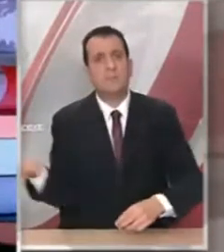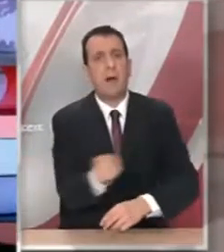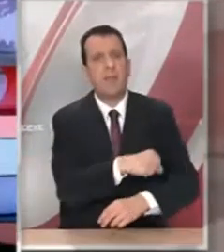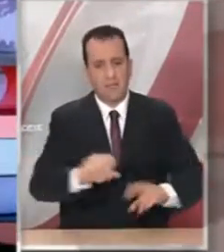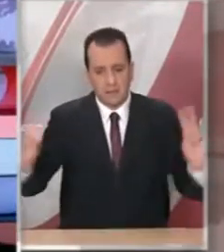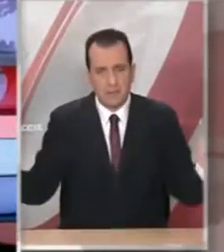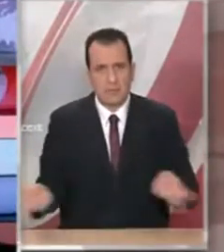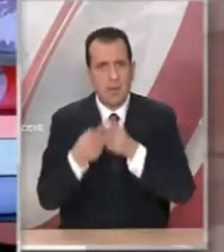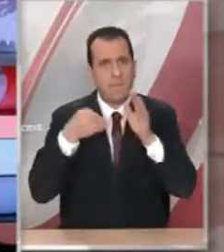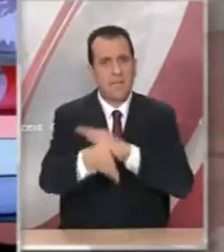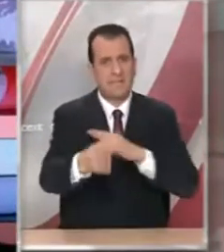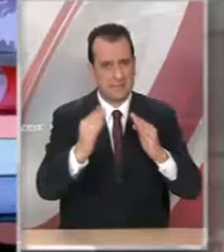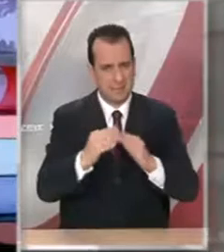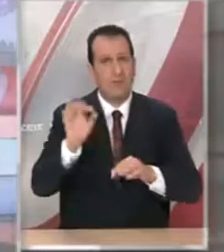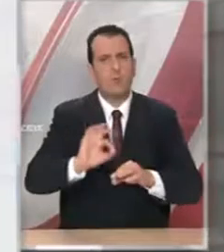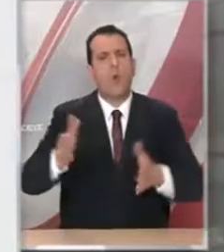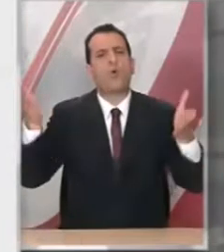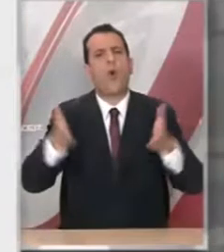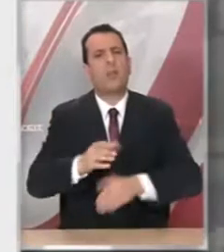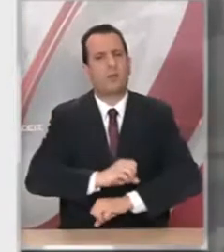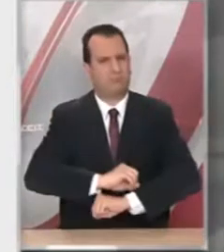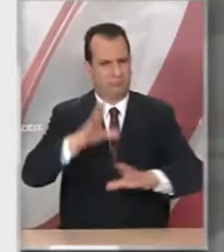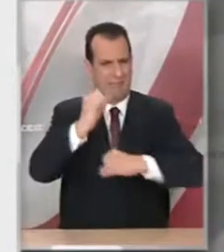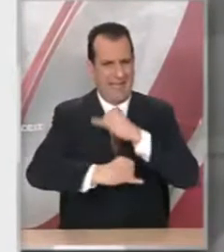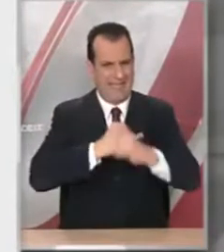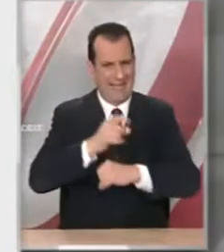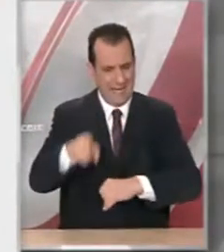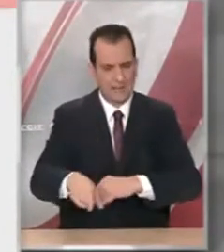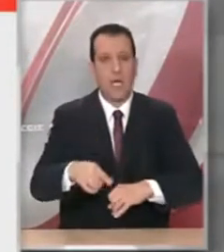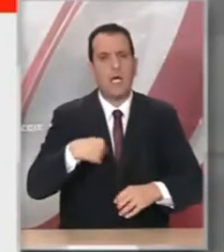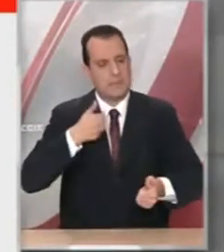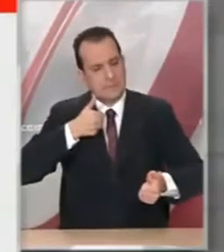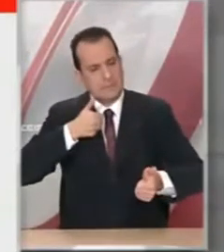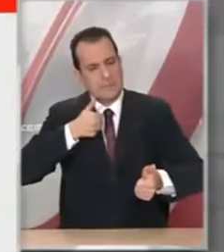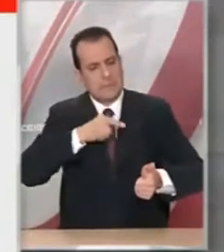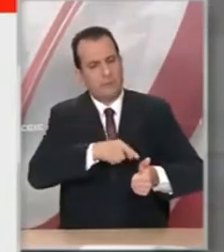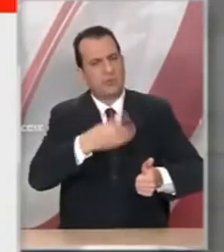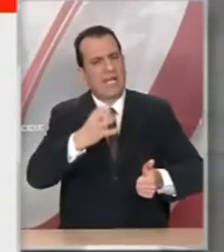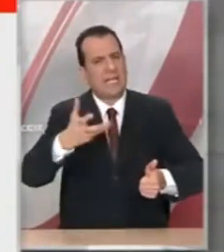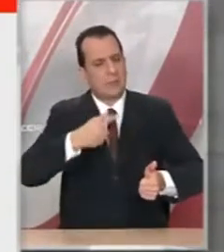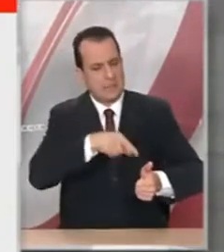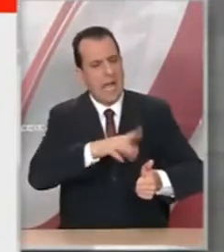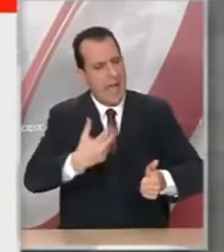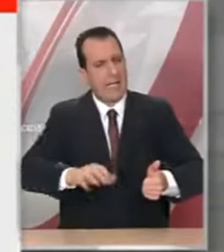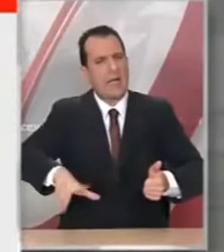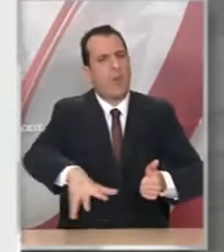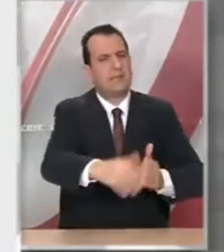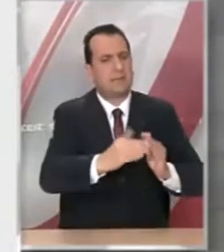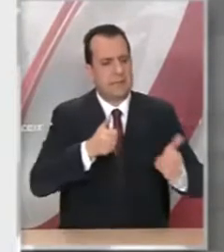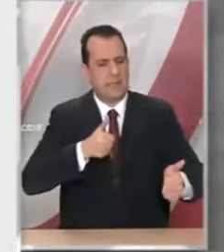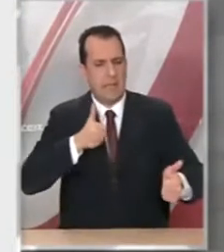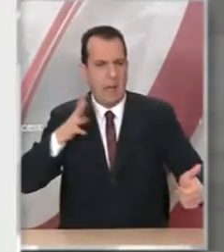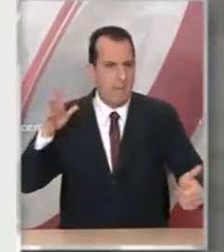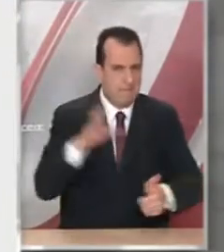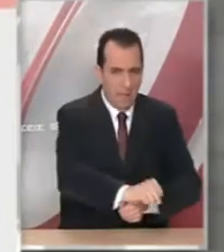Όπως αποκαλύπτει το corinthostv.gr, οι αρχές παρακολουθούσαν τον 40χρονο καθώς τον θεωρούσαν ύποπτο για κλοπές σε σπίτια. Η έφοδος